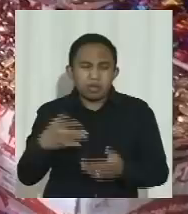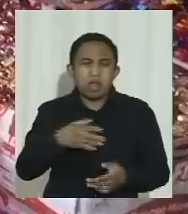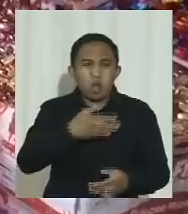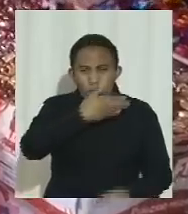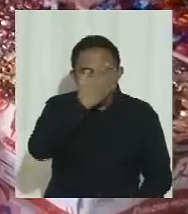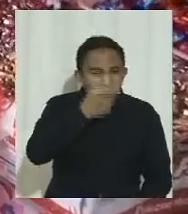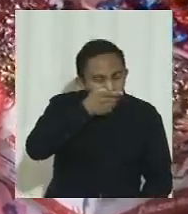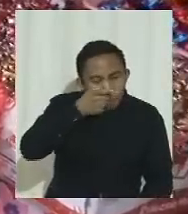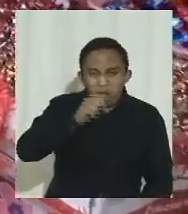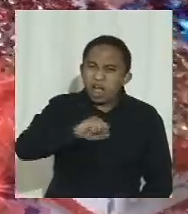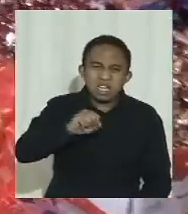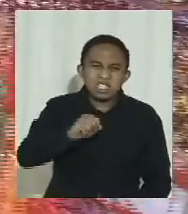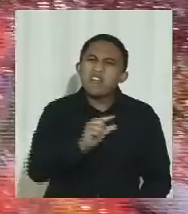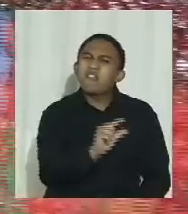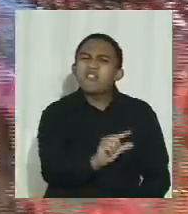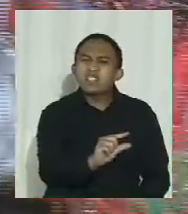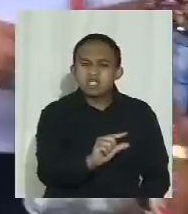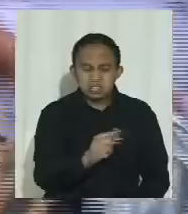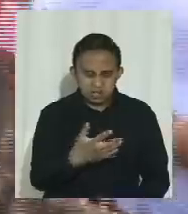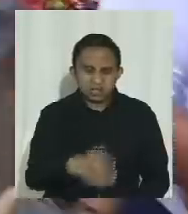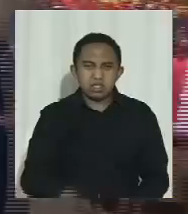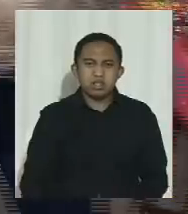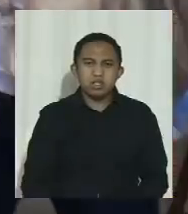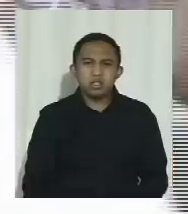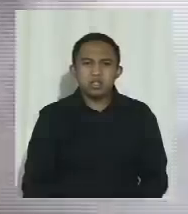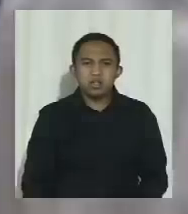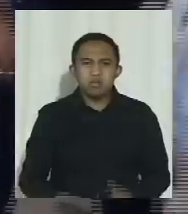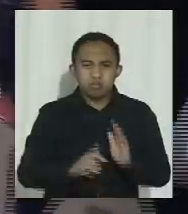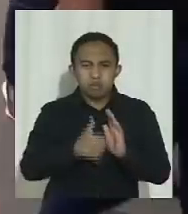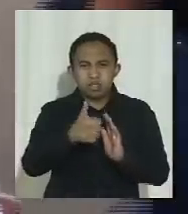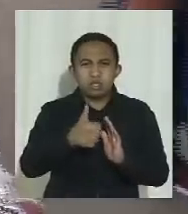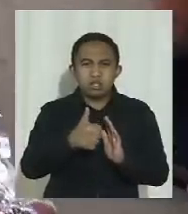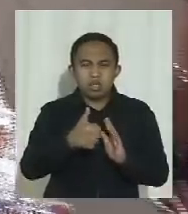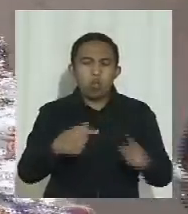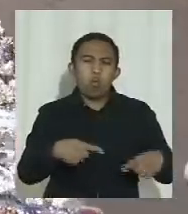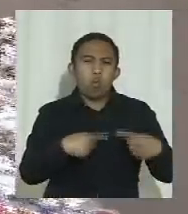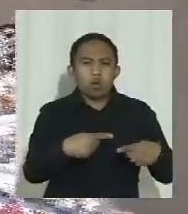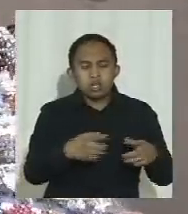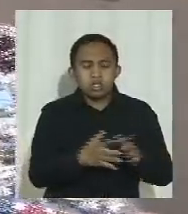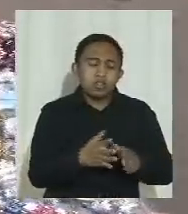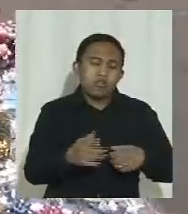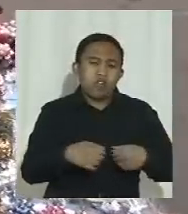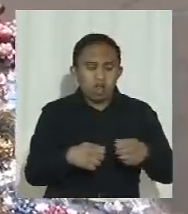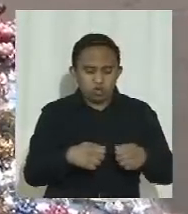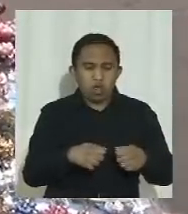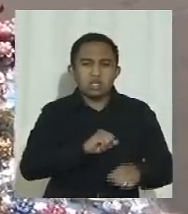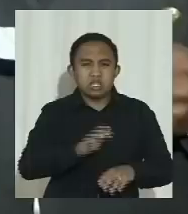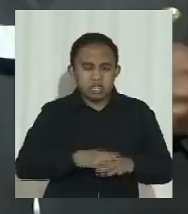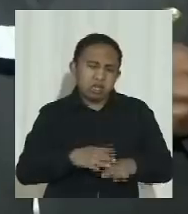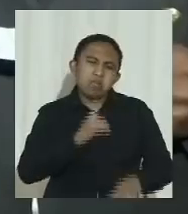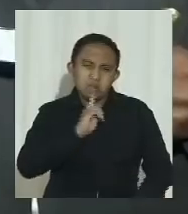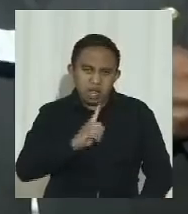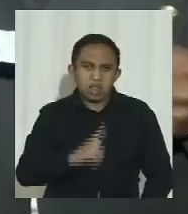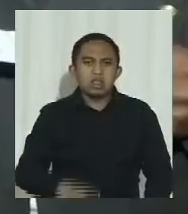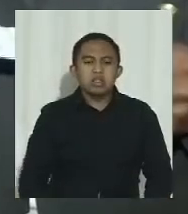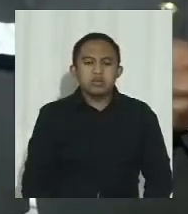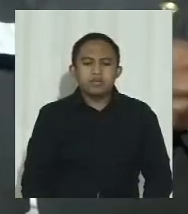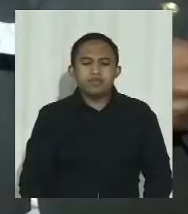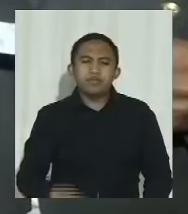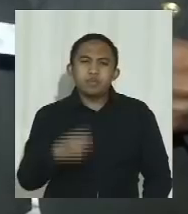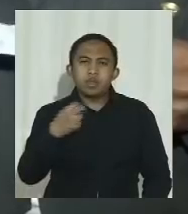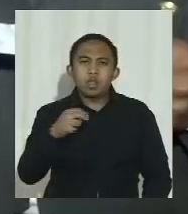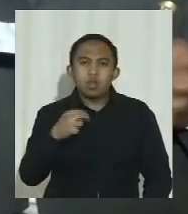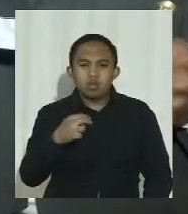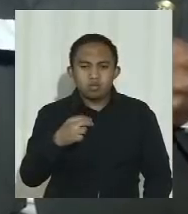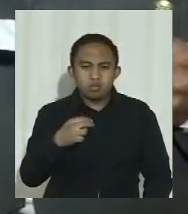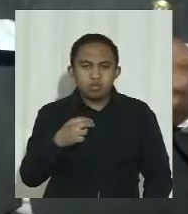ny faritra amperinasa araka ny nambarany avy eo anivon'ny ministeran'ny indostria ny faritra sy ny asatanana. Isan'ny fototra mampiodina